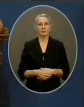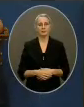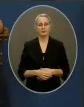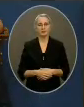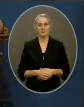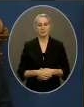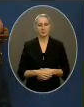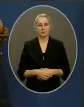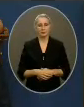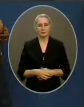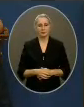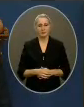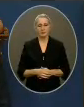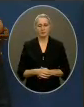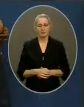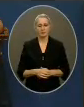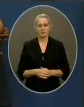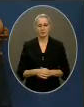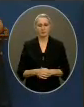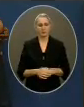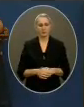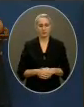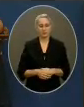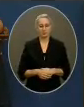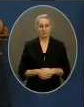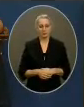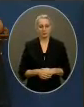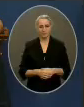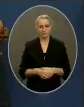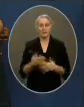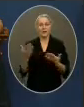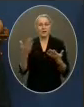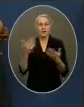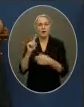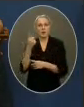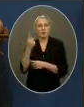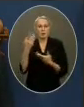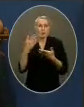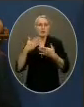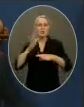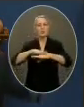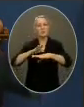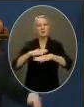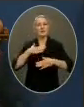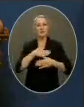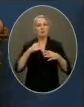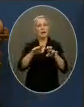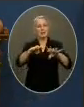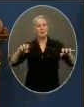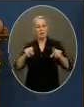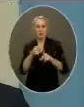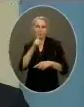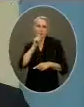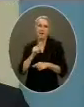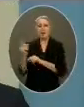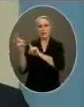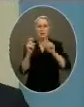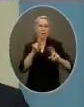Première complémentaire, Mme la députée d'Achtraga-Maisonneuve, et j'aimerais que ça se fasse dans le silence tant les questions que les réponses. Mme la députée.